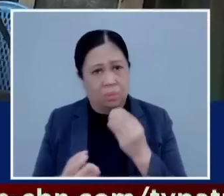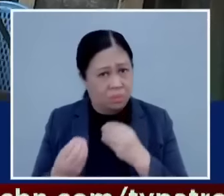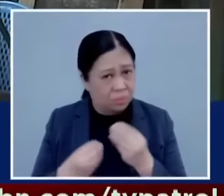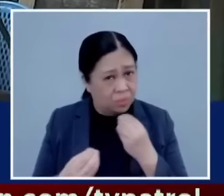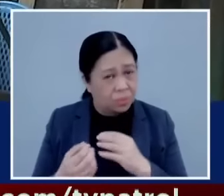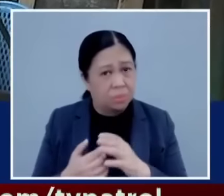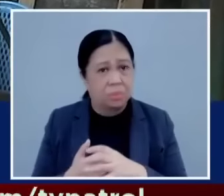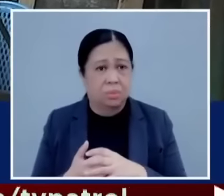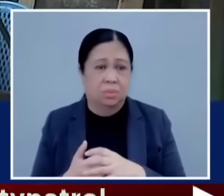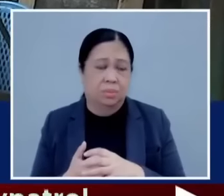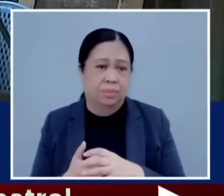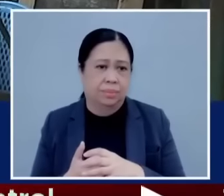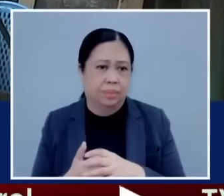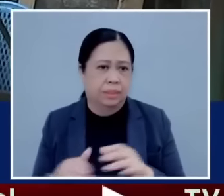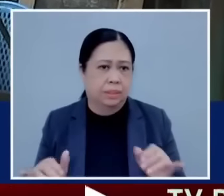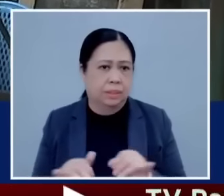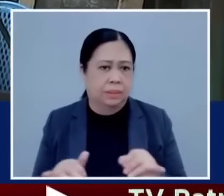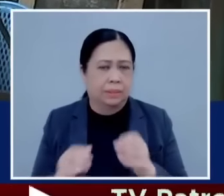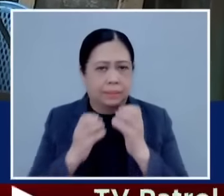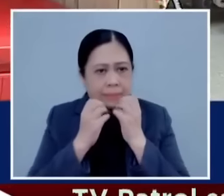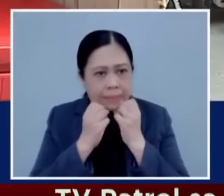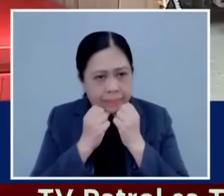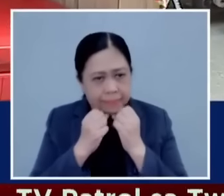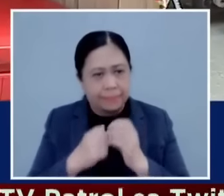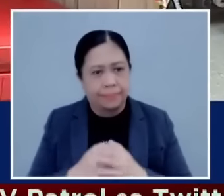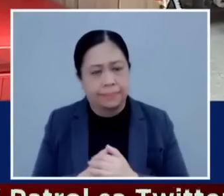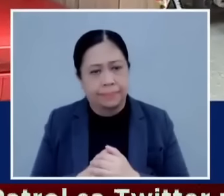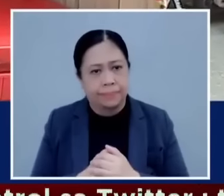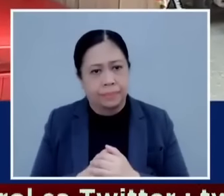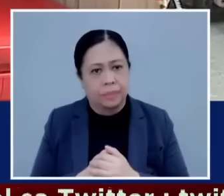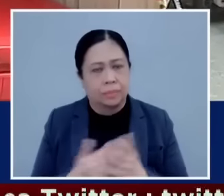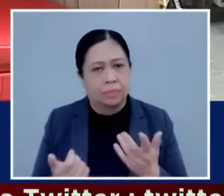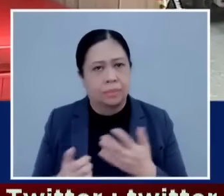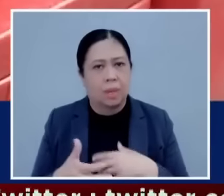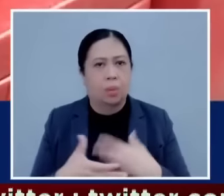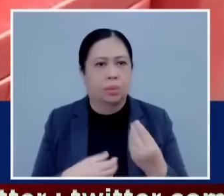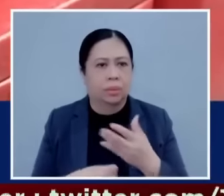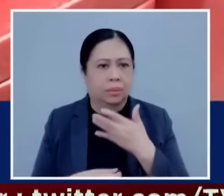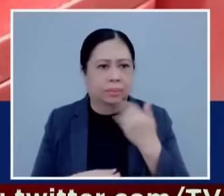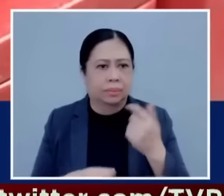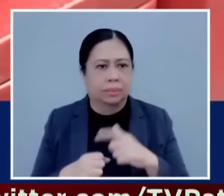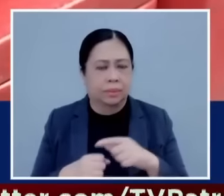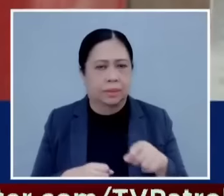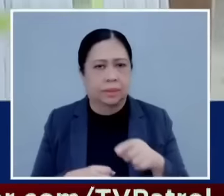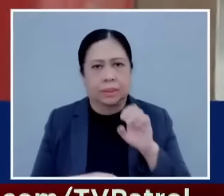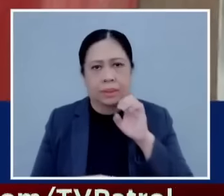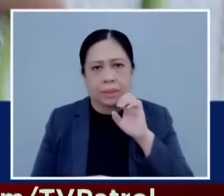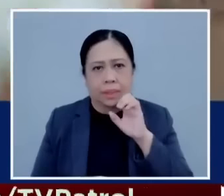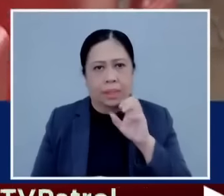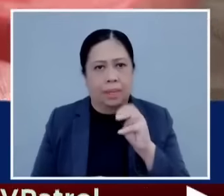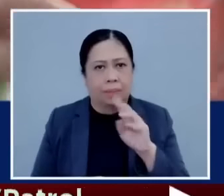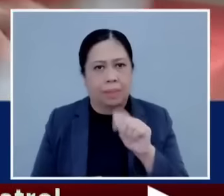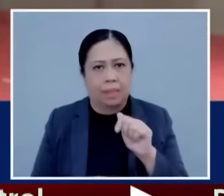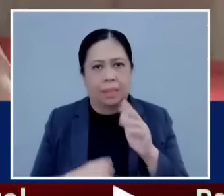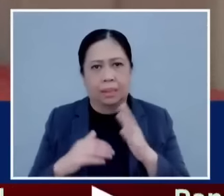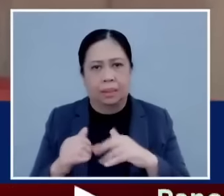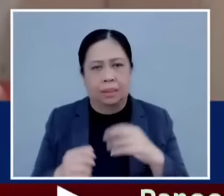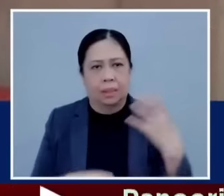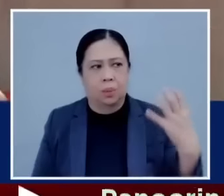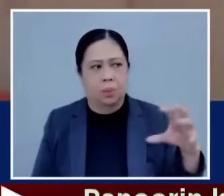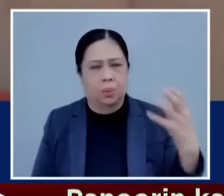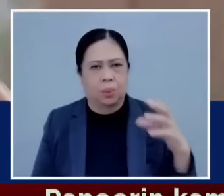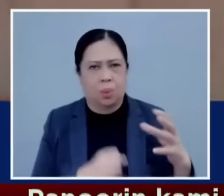namin. Gaya ng pagtitipid ni Aling Carmen, tumambay na lang sa labas ng bahay si Aling Emilia imbis na paandarin ng